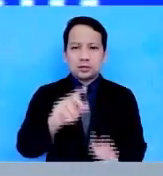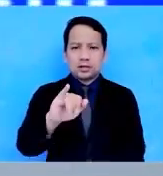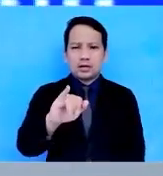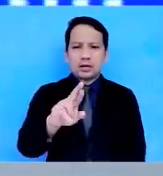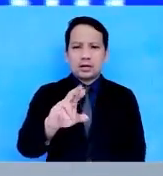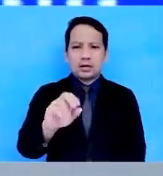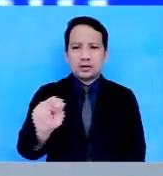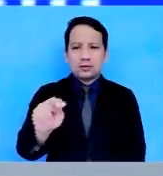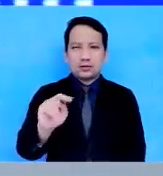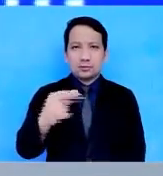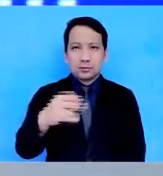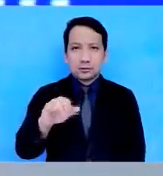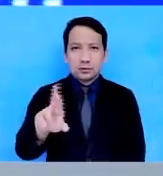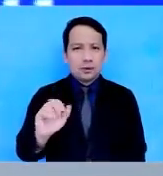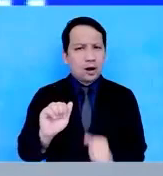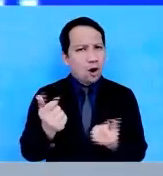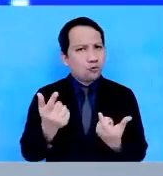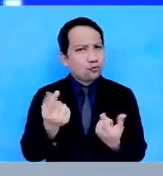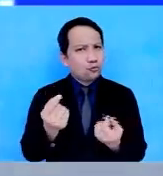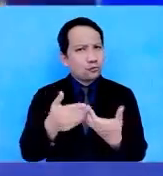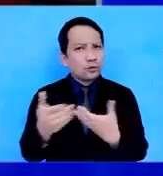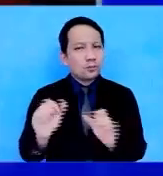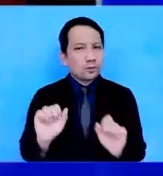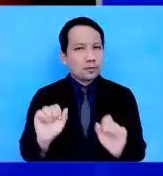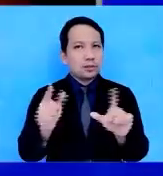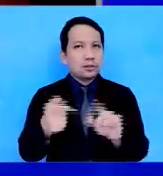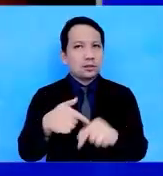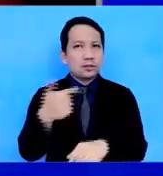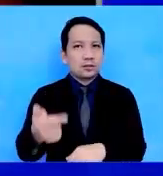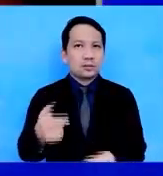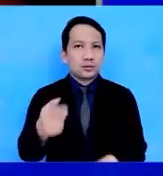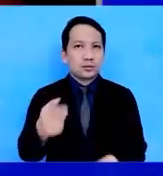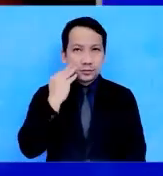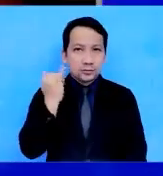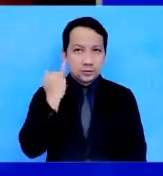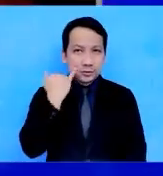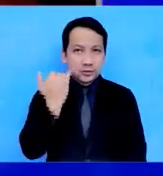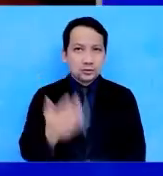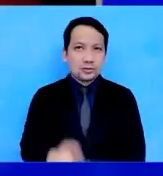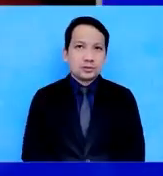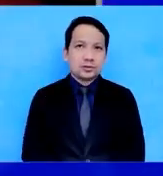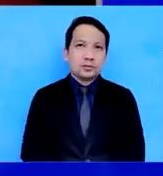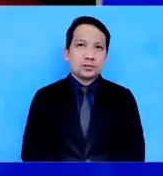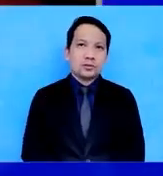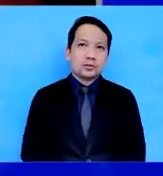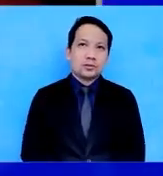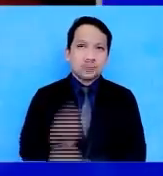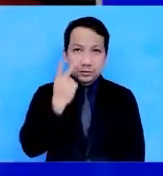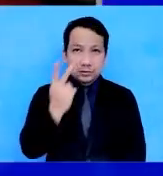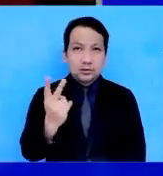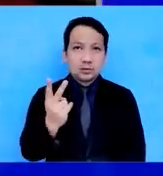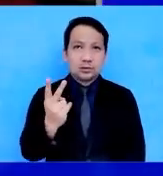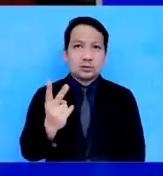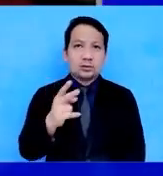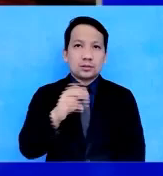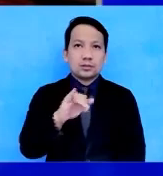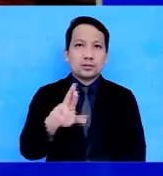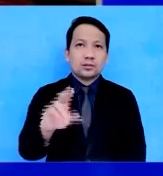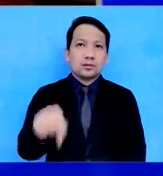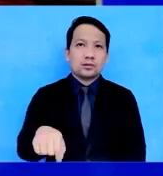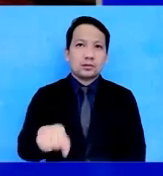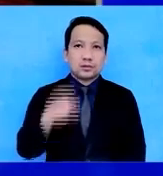mga eksena? Alamin natin yan live mula kay MJ Marfori na sumilip sa set ng The Iron Heart sa